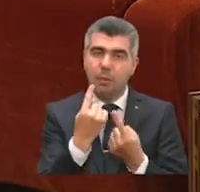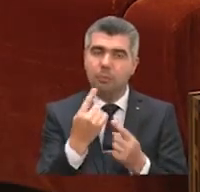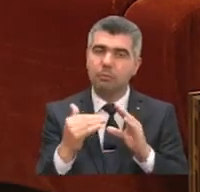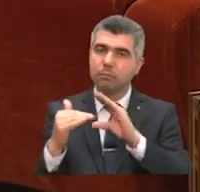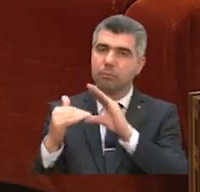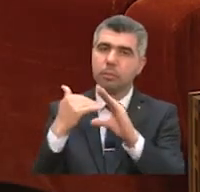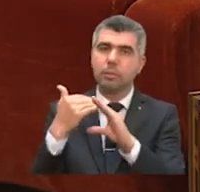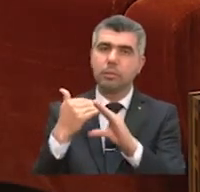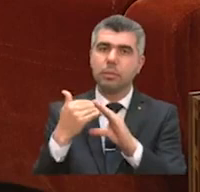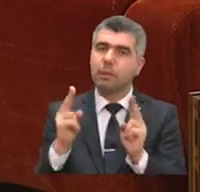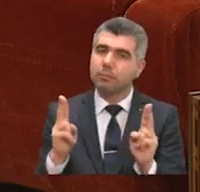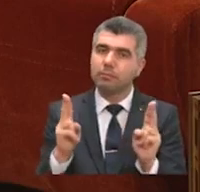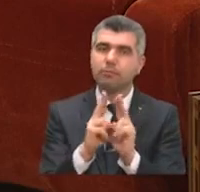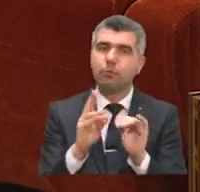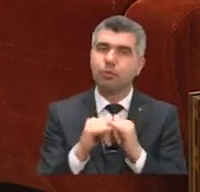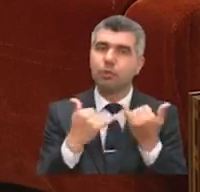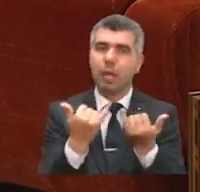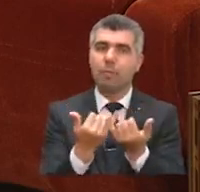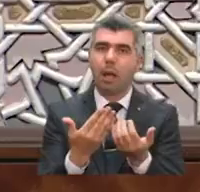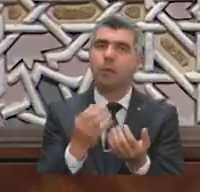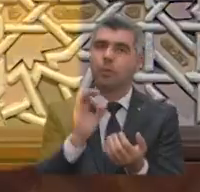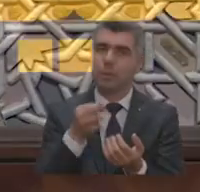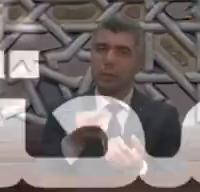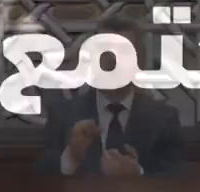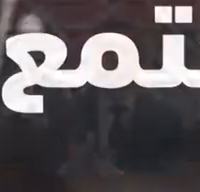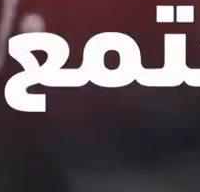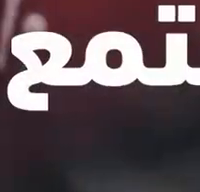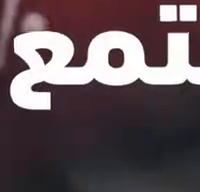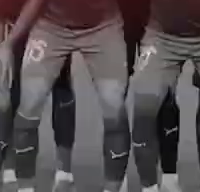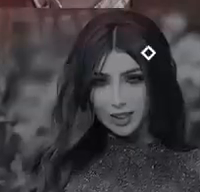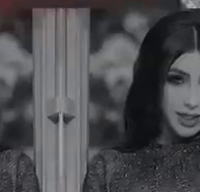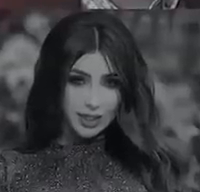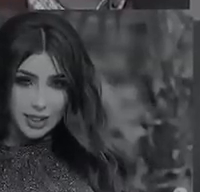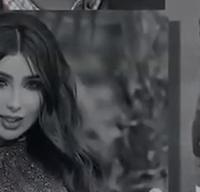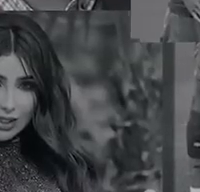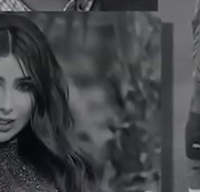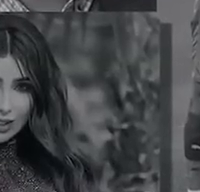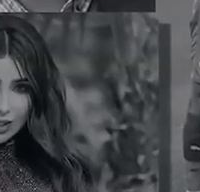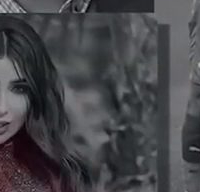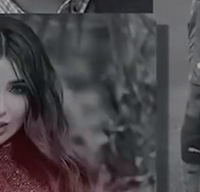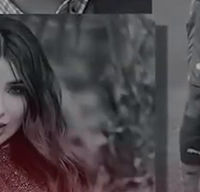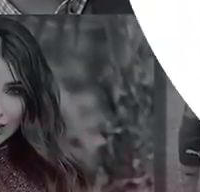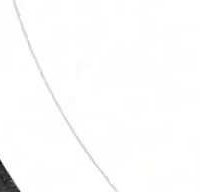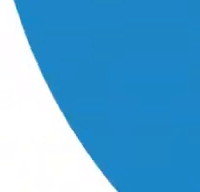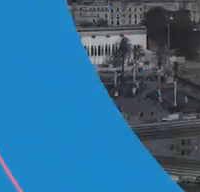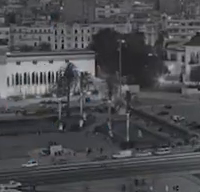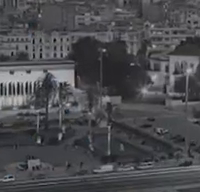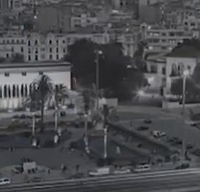الباب مفتوح باش نطرقوا لهذا المشكل. شكرا سيدي الوزير.